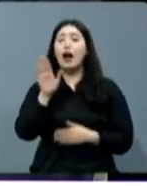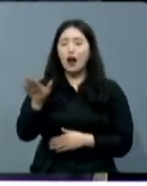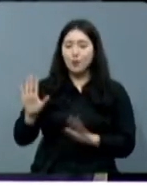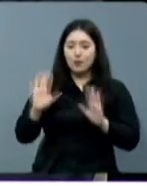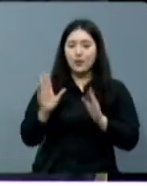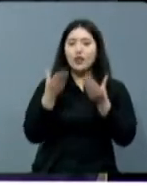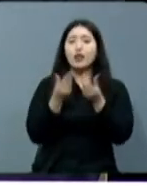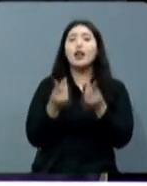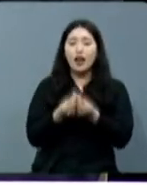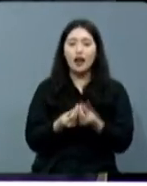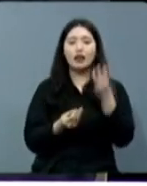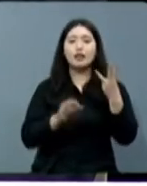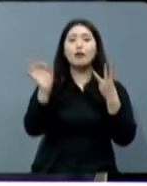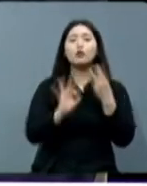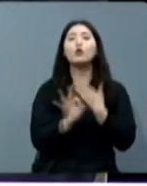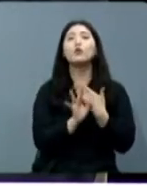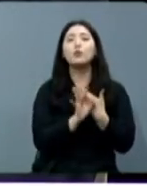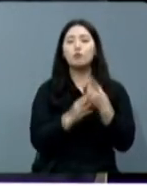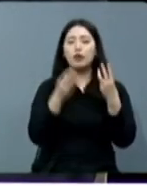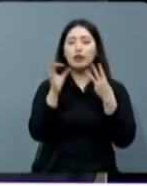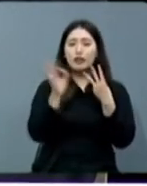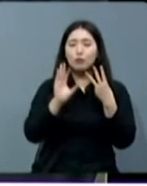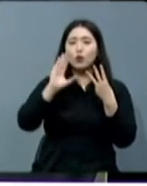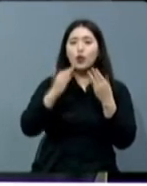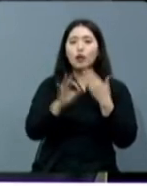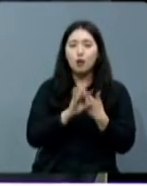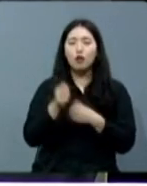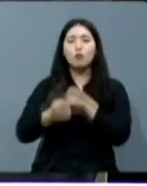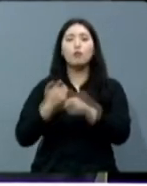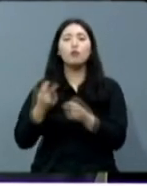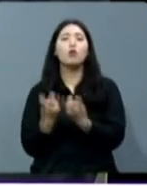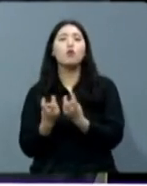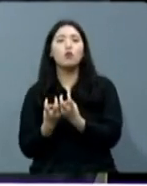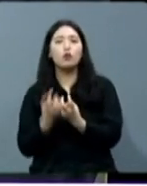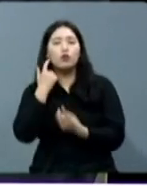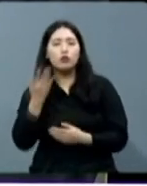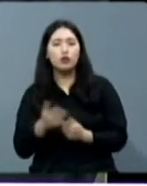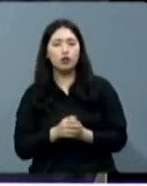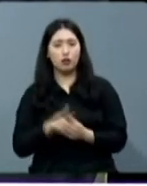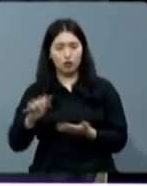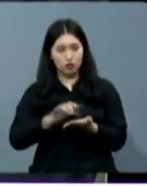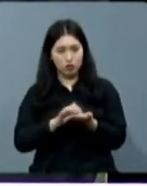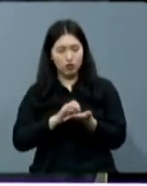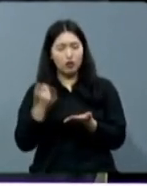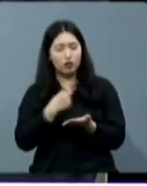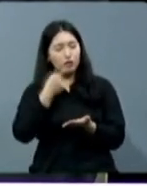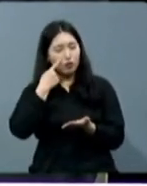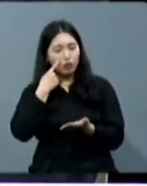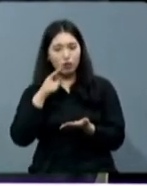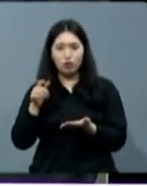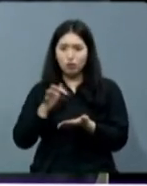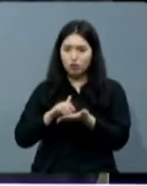예? 3% 됐다고 치고 몇 년 걸리냐고요? 그건 계산을 다시 해보겠습니다. 그 계산 안 해보시고? 안